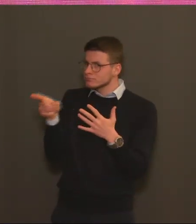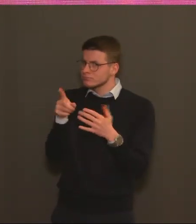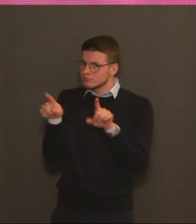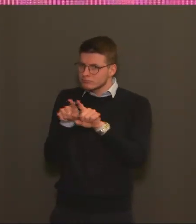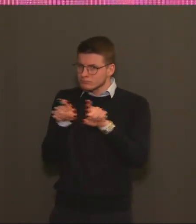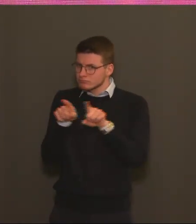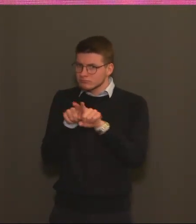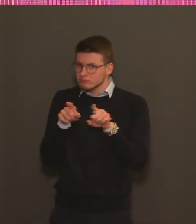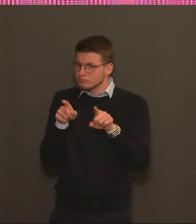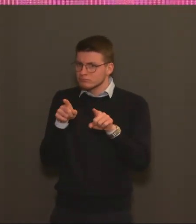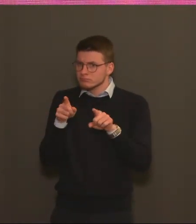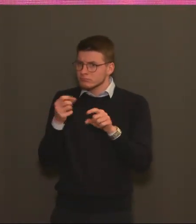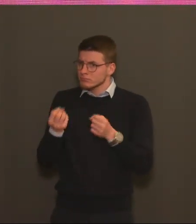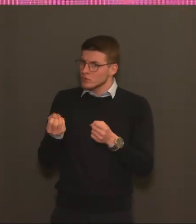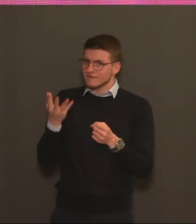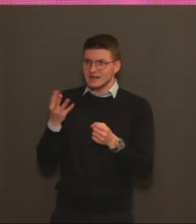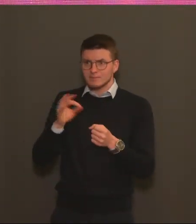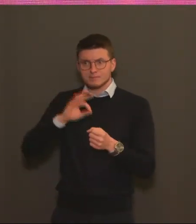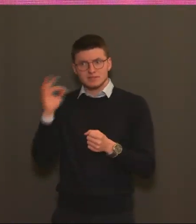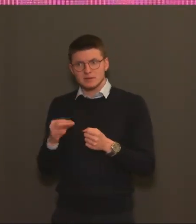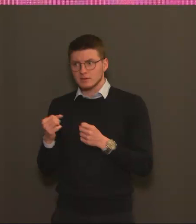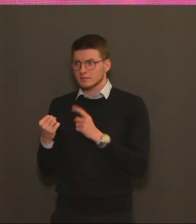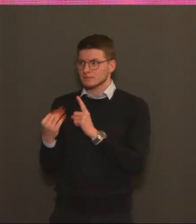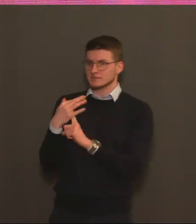in contact komen met besmette patiënten.